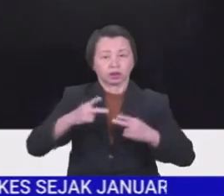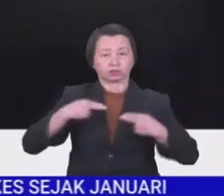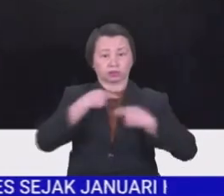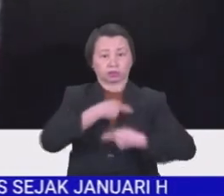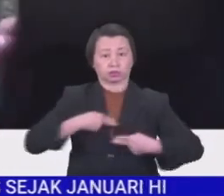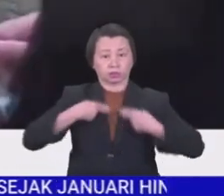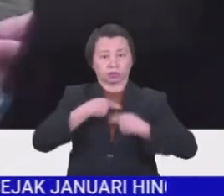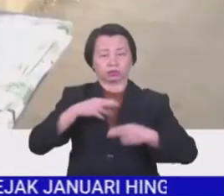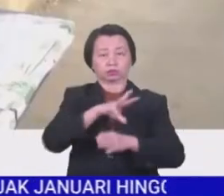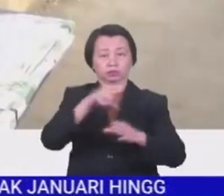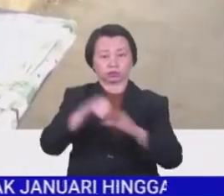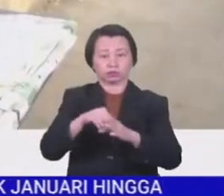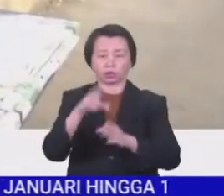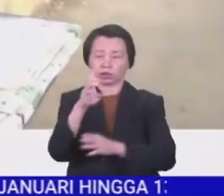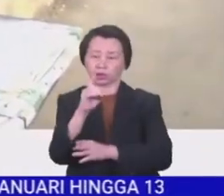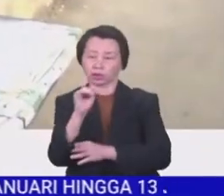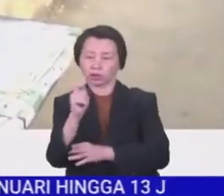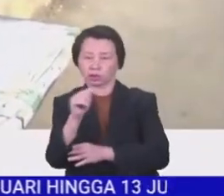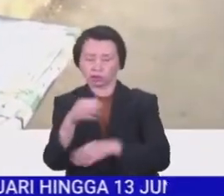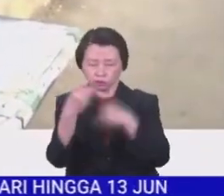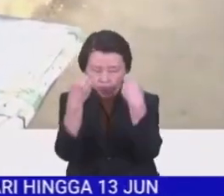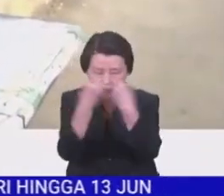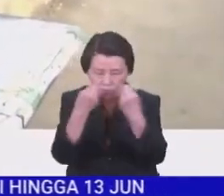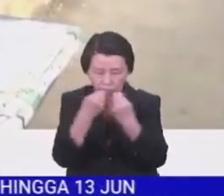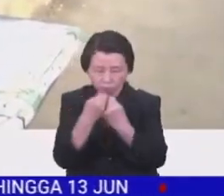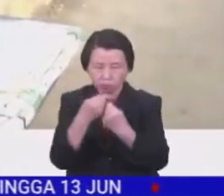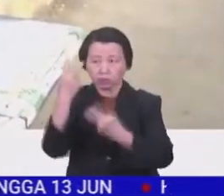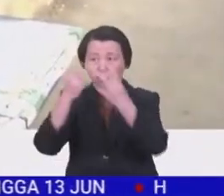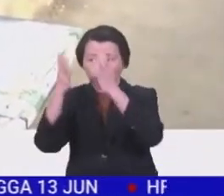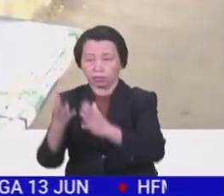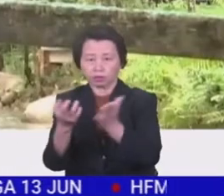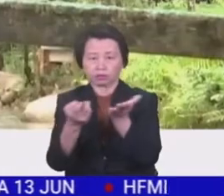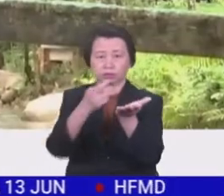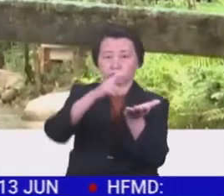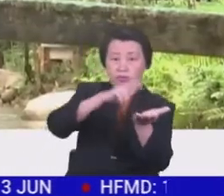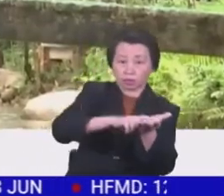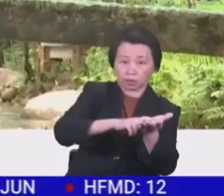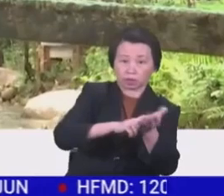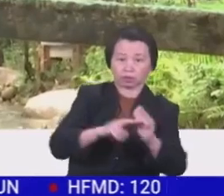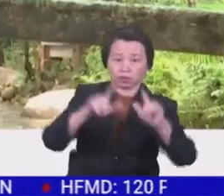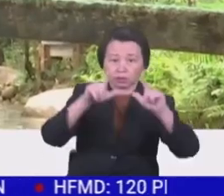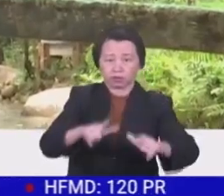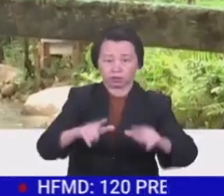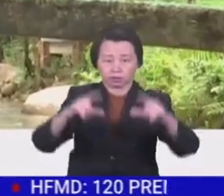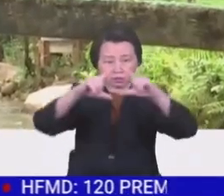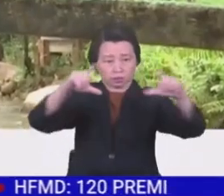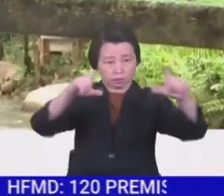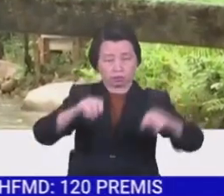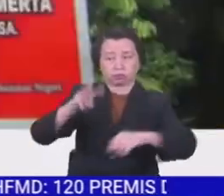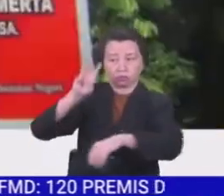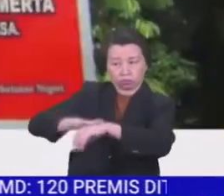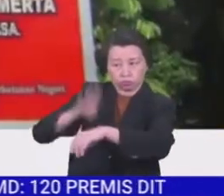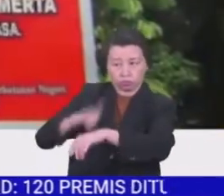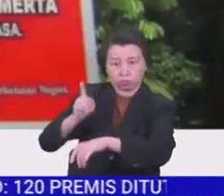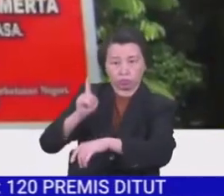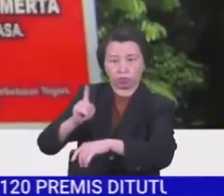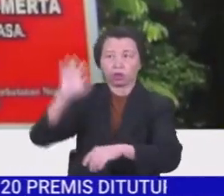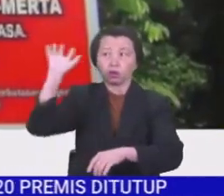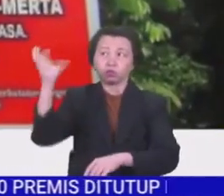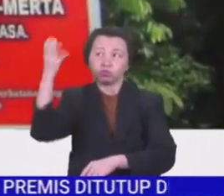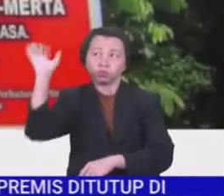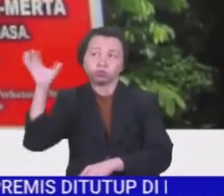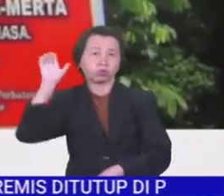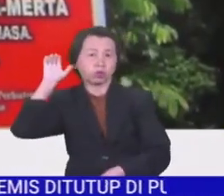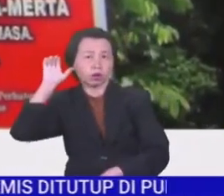Ia termasuk data dan statistik kemasukan pelawat direkodkan, meletakkan papan tanda amaran, siren amaran